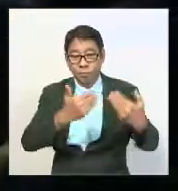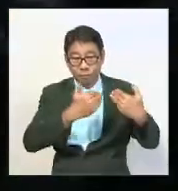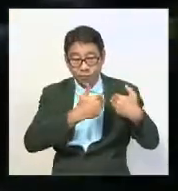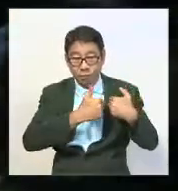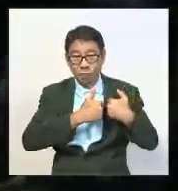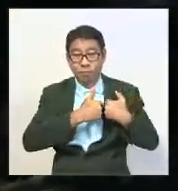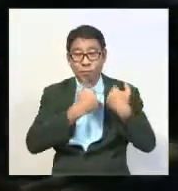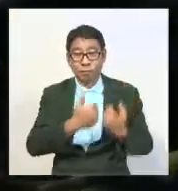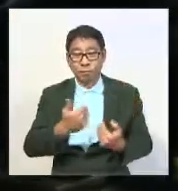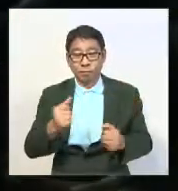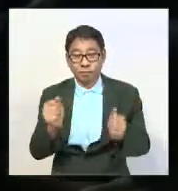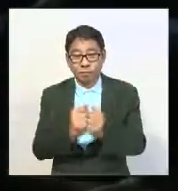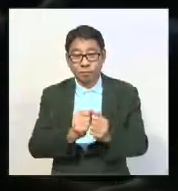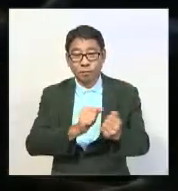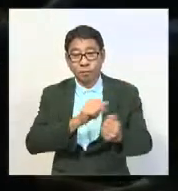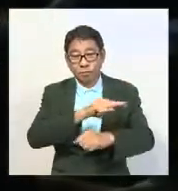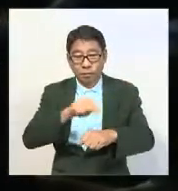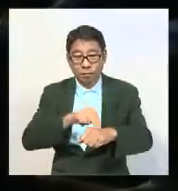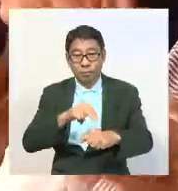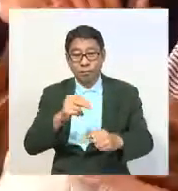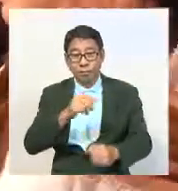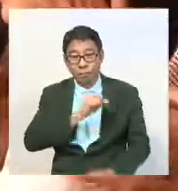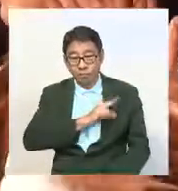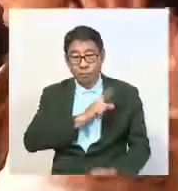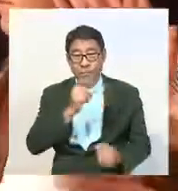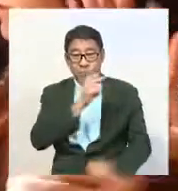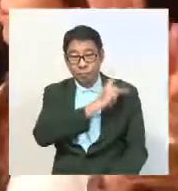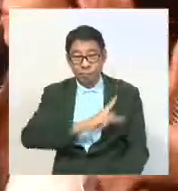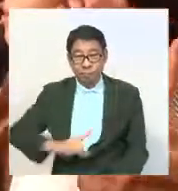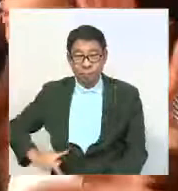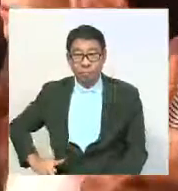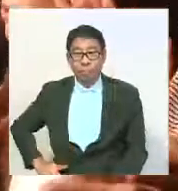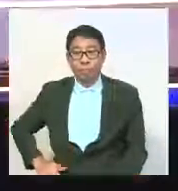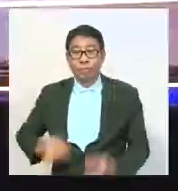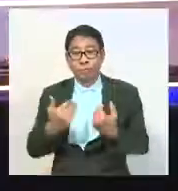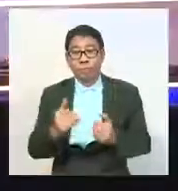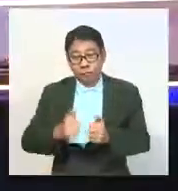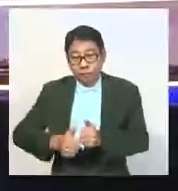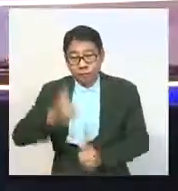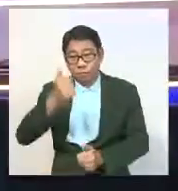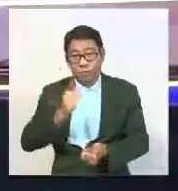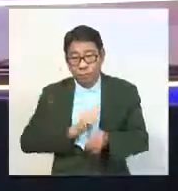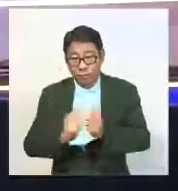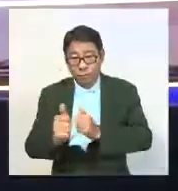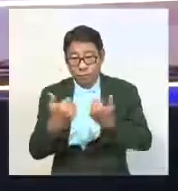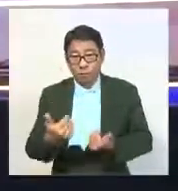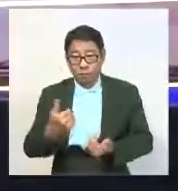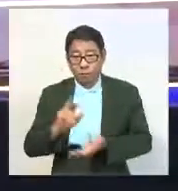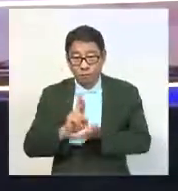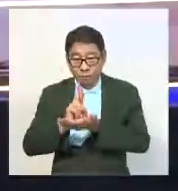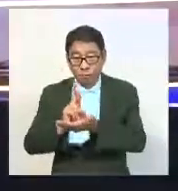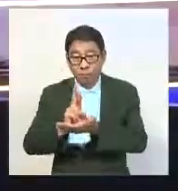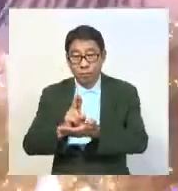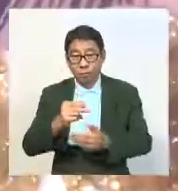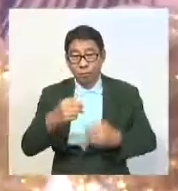งรักภักดีที่มีต่อชาติศาสนาและพระมหากษัตริย์สำหรับผู้ที่ชนะเลิศจากการประกวดครั้งนี้จะได้รับถ้วย